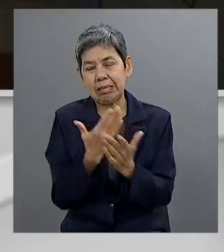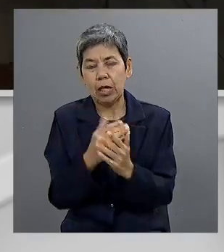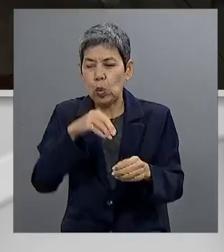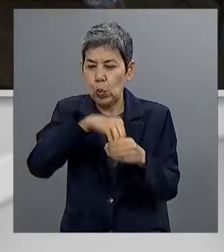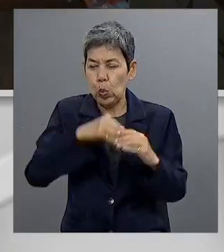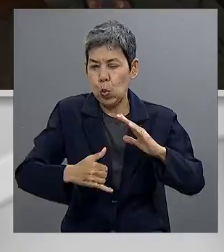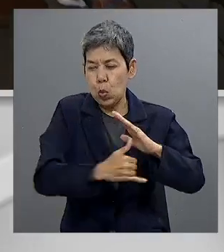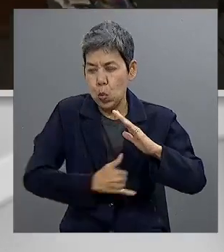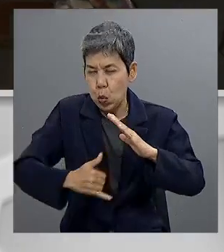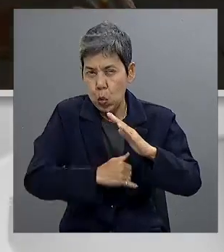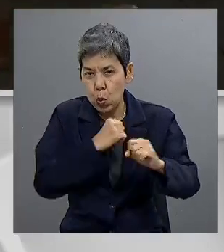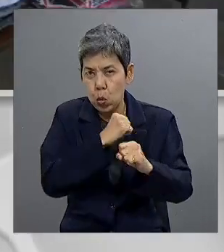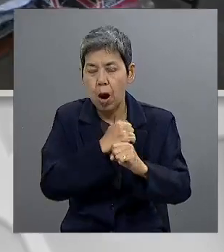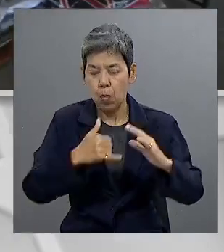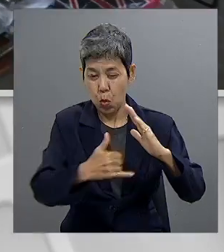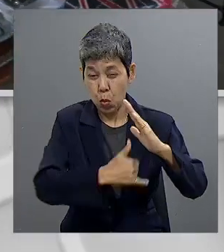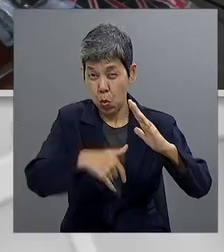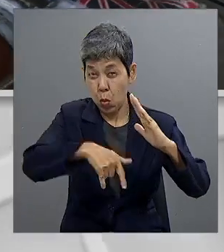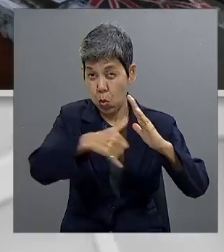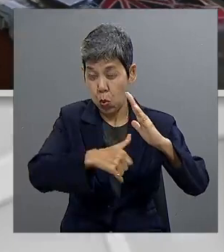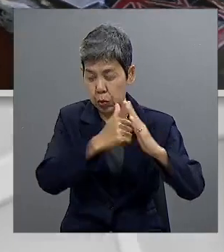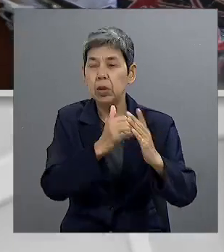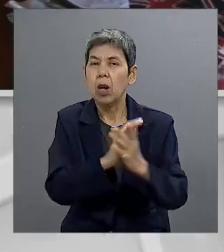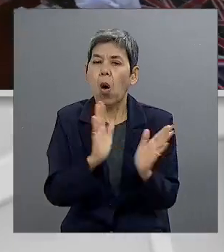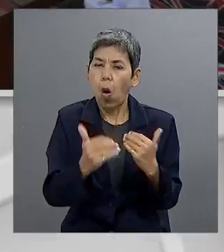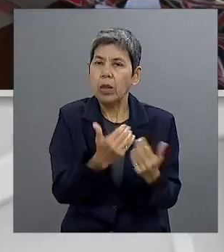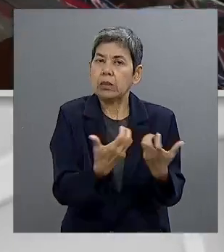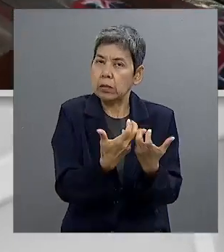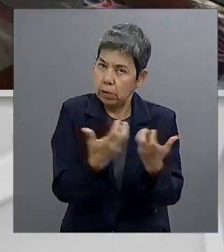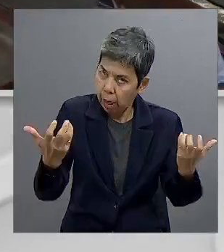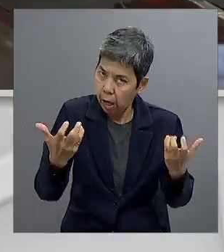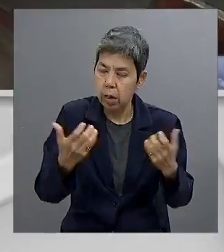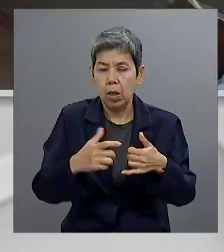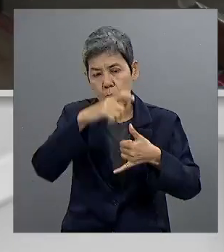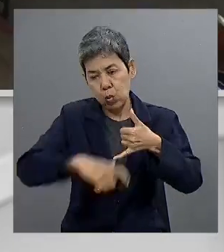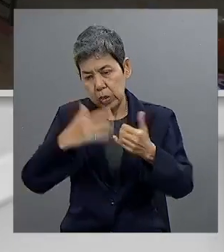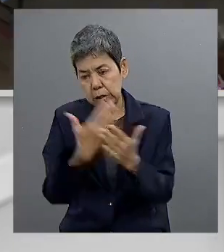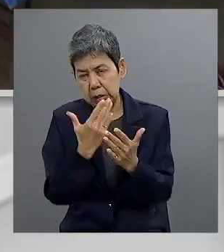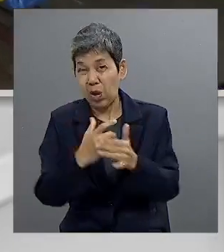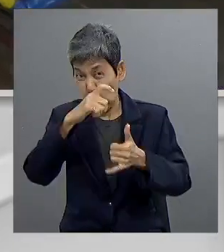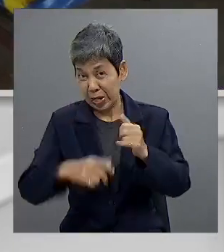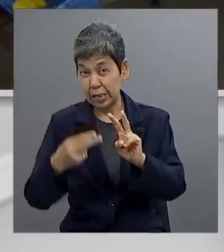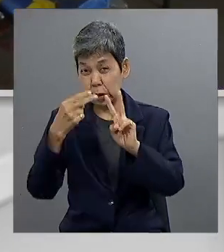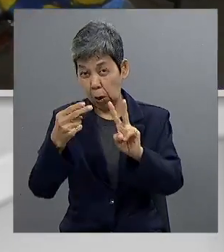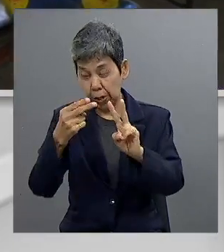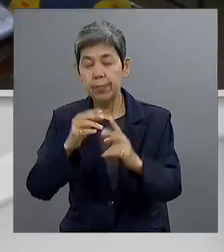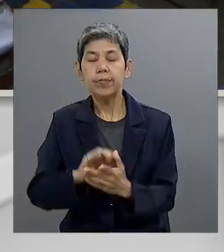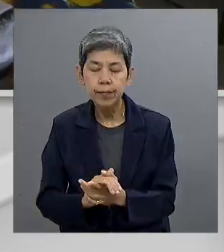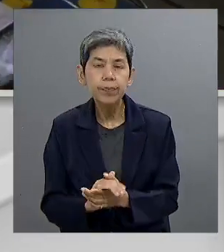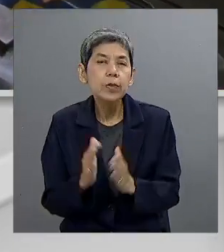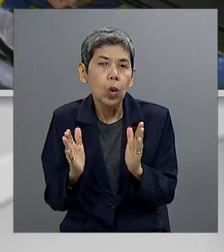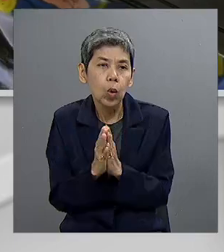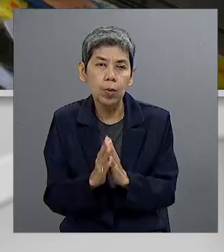ในที่กับตัวเนี่ยต้องแยกห้องต้องมีรายหัวประมาณ 20,000บาทนะคะรวมแล้วก็ 6หมื่นคน